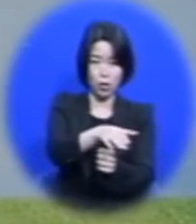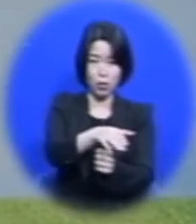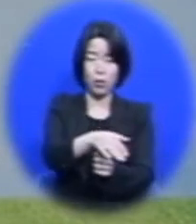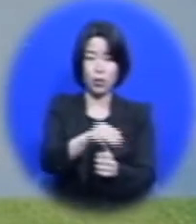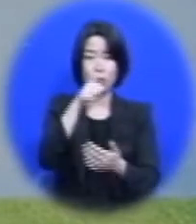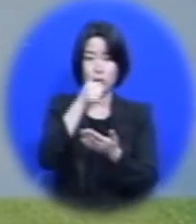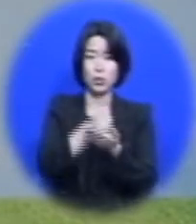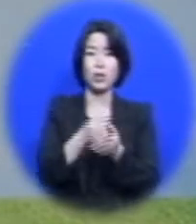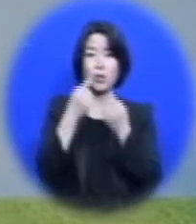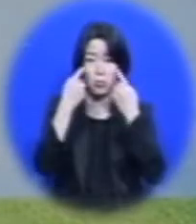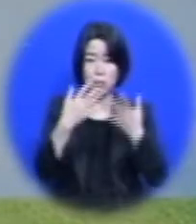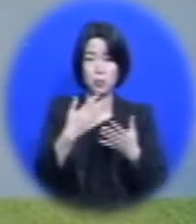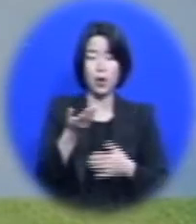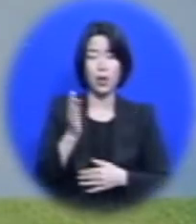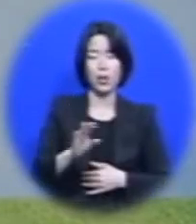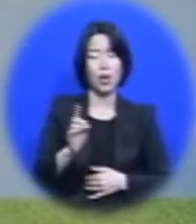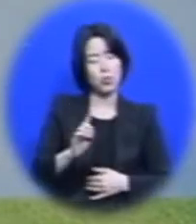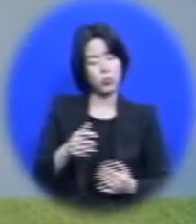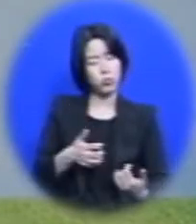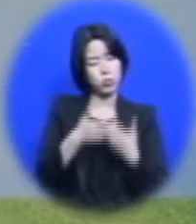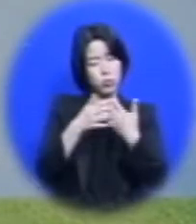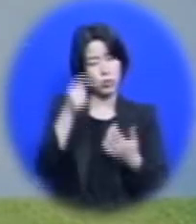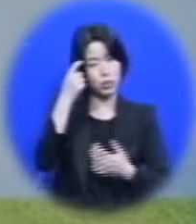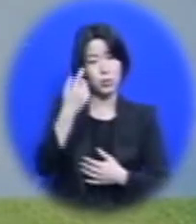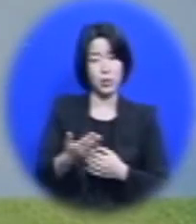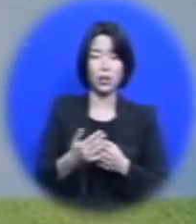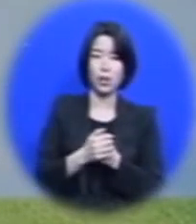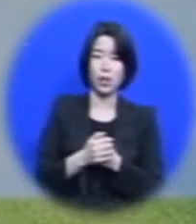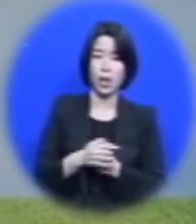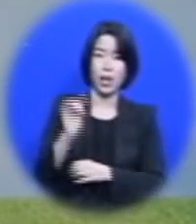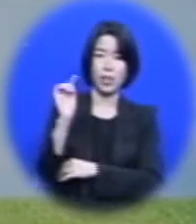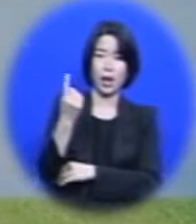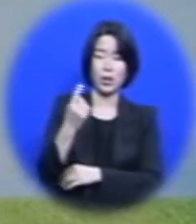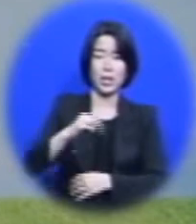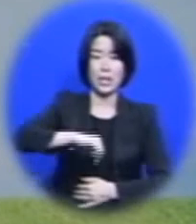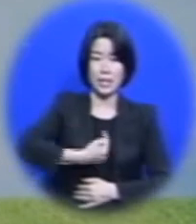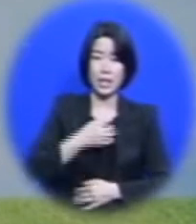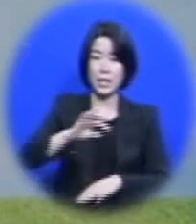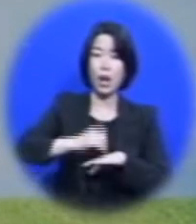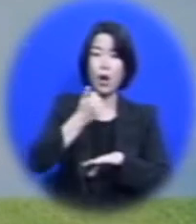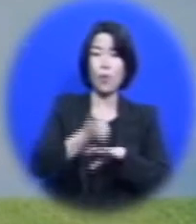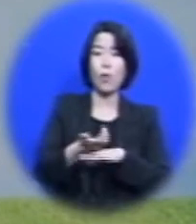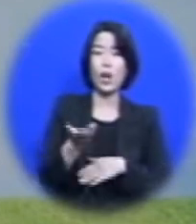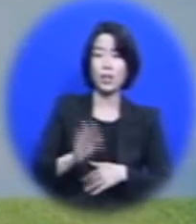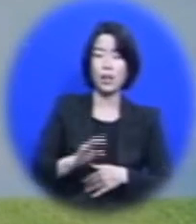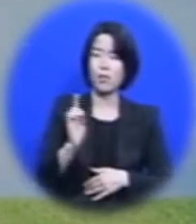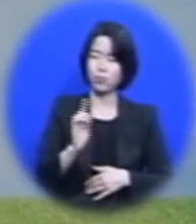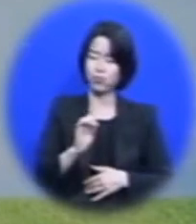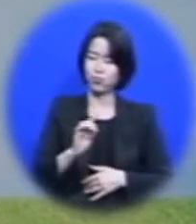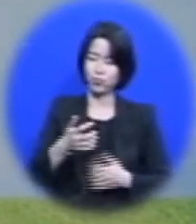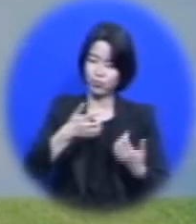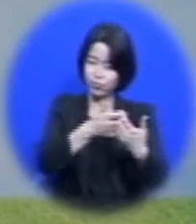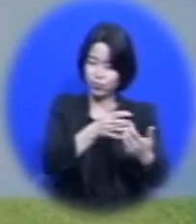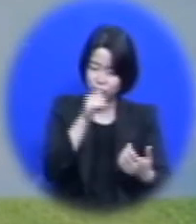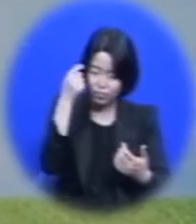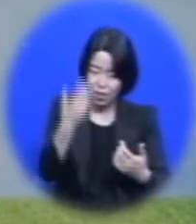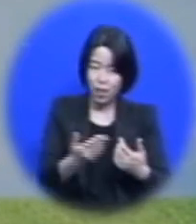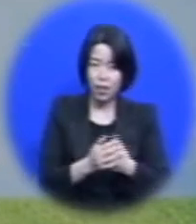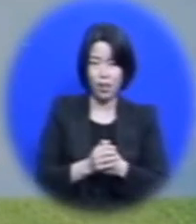분명한데 무슨 반역죄를 지었습니까? 다윗 자기가 왕인데 무슨 반역죄를 지었다는 겁니까?